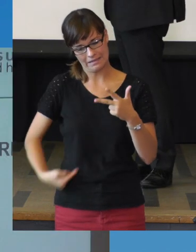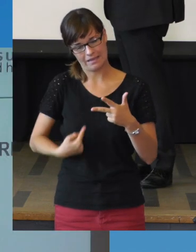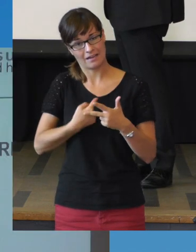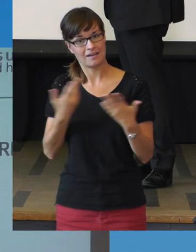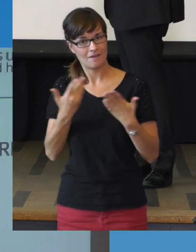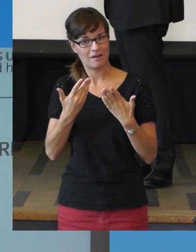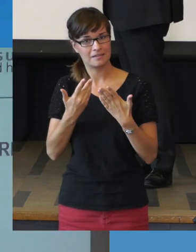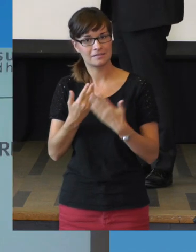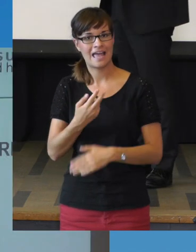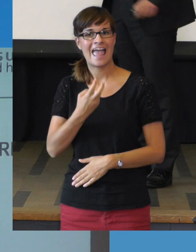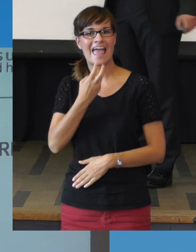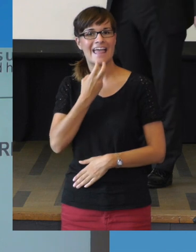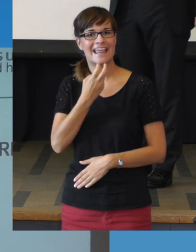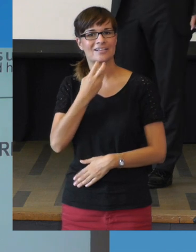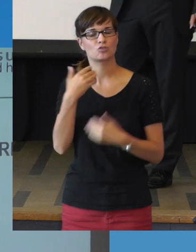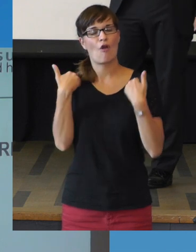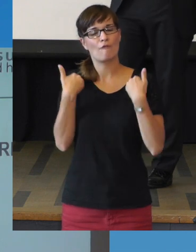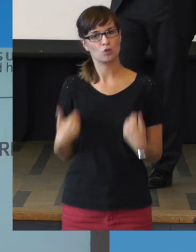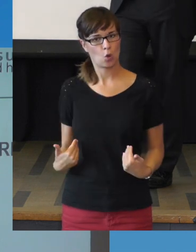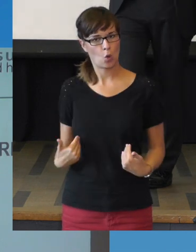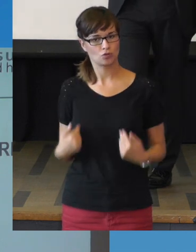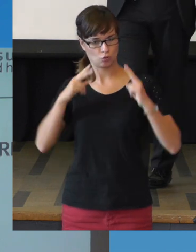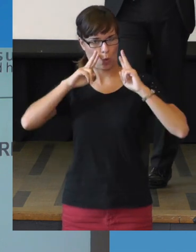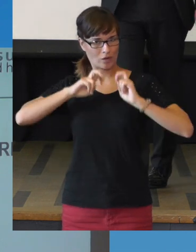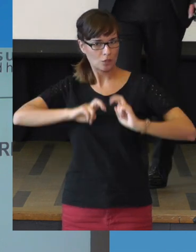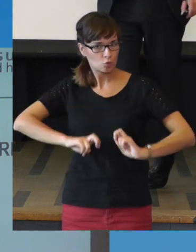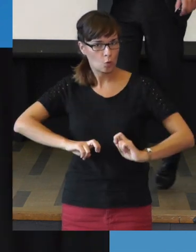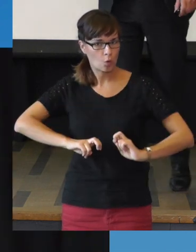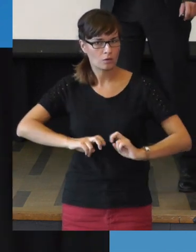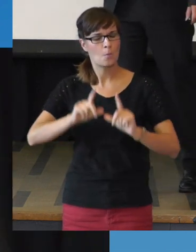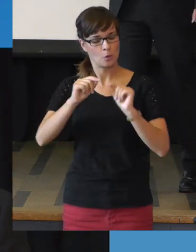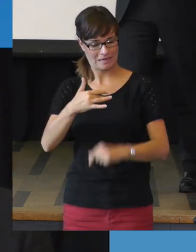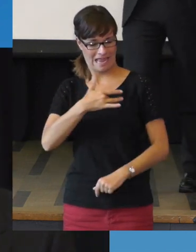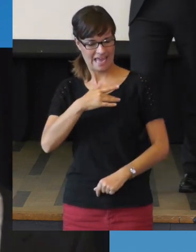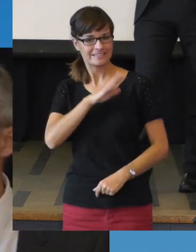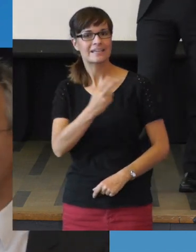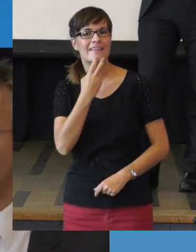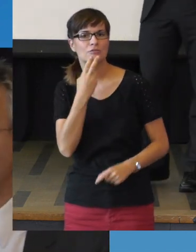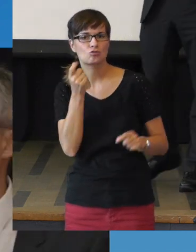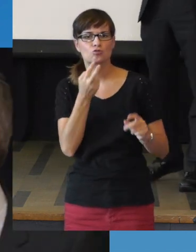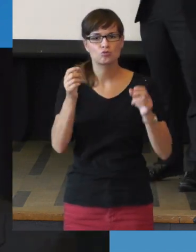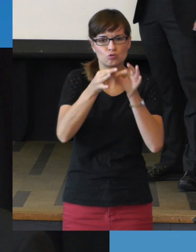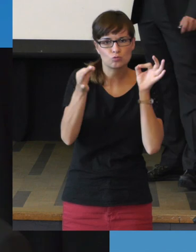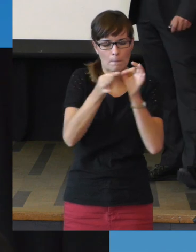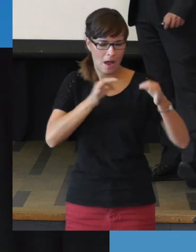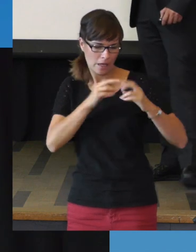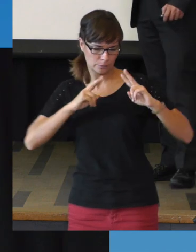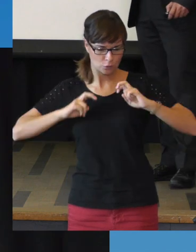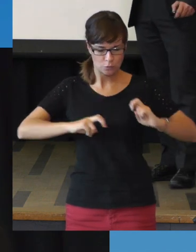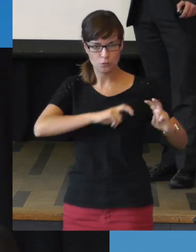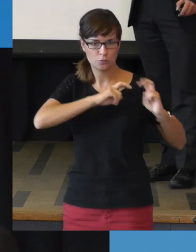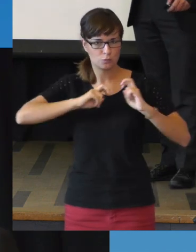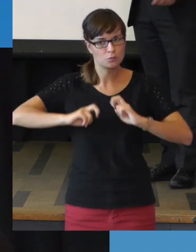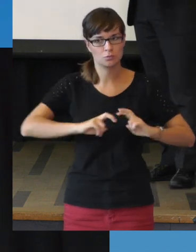elektrischen Herzkatheter, die Elektrophysiologie. Dabei wird beim Herzen die Elektrik des Herzens untersucht und Rhythmusstörungen,